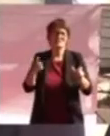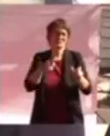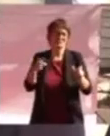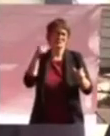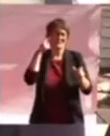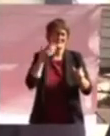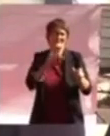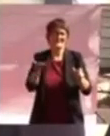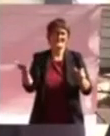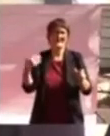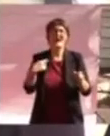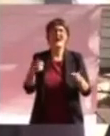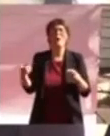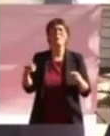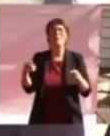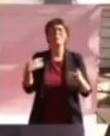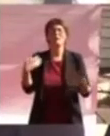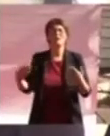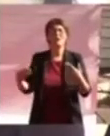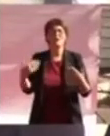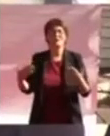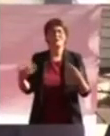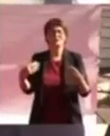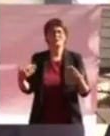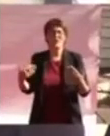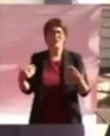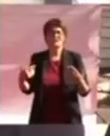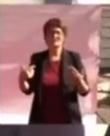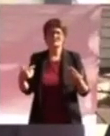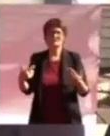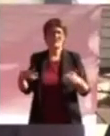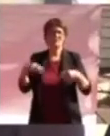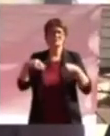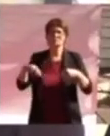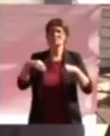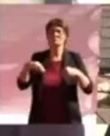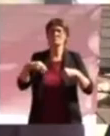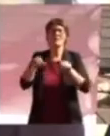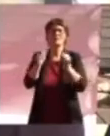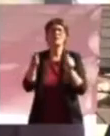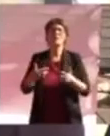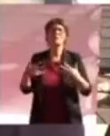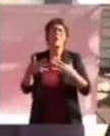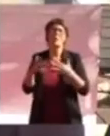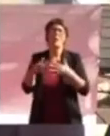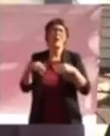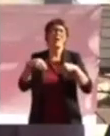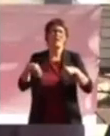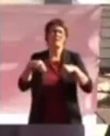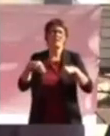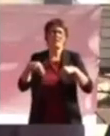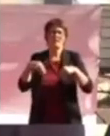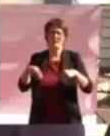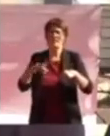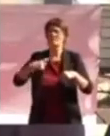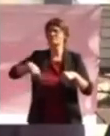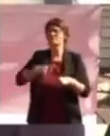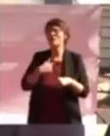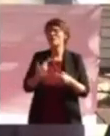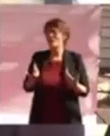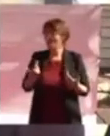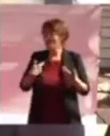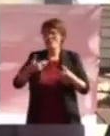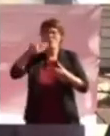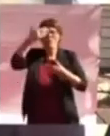questa emergenza come se andasse un po in trincea non avevamo i dispositivi di protezione individuale le mascherine